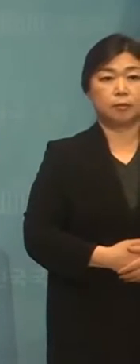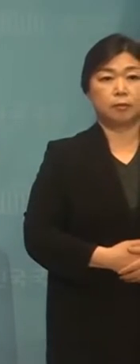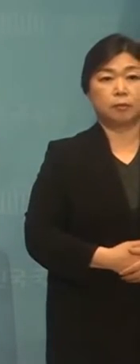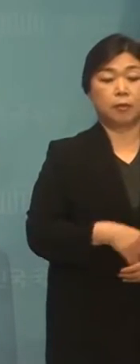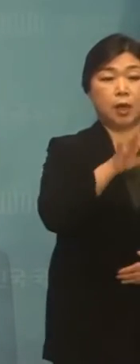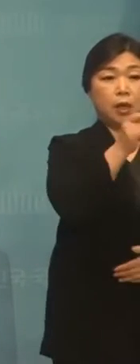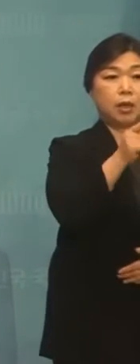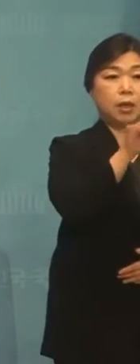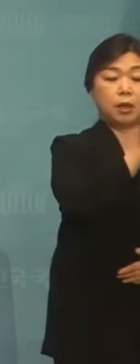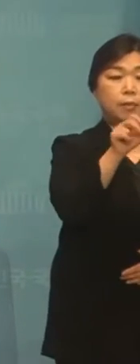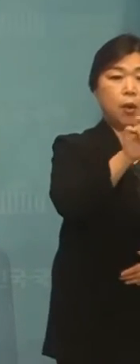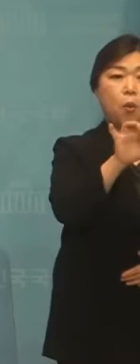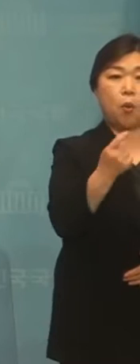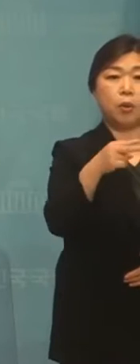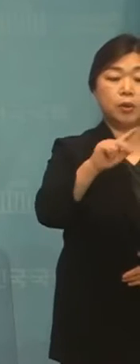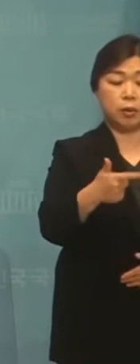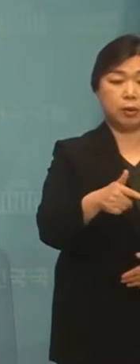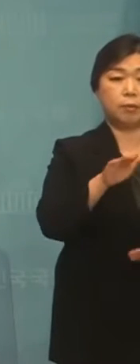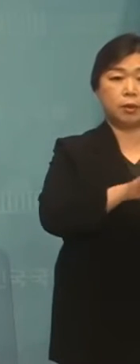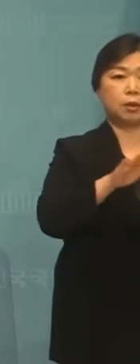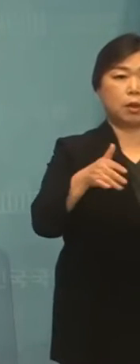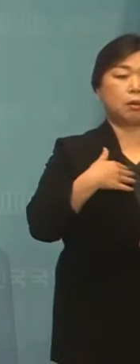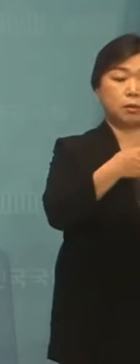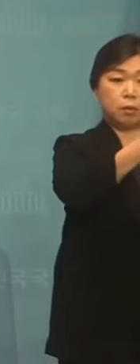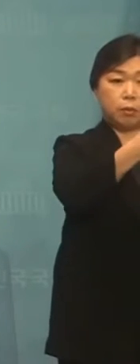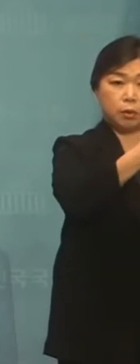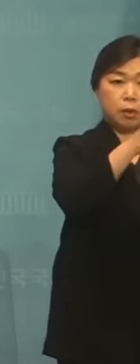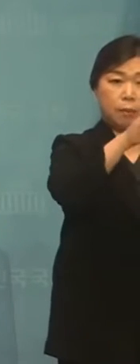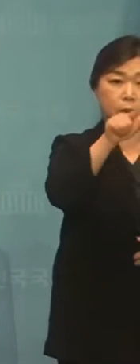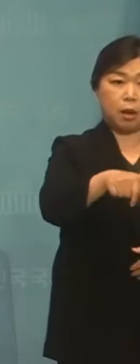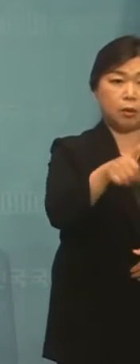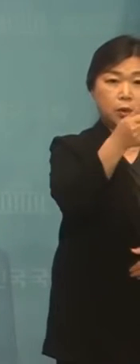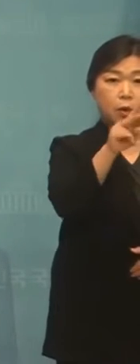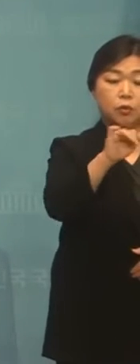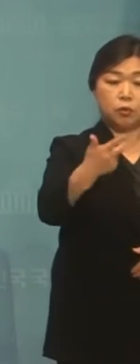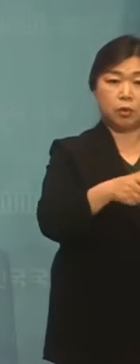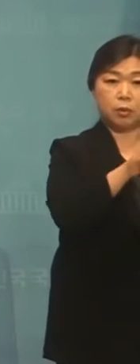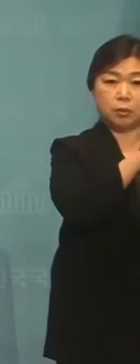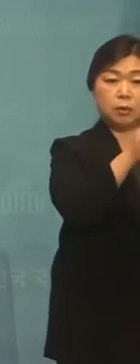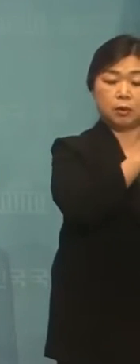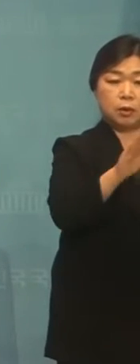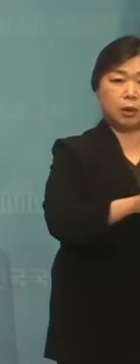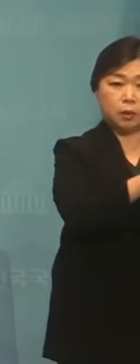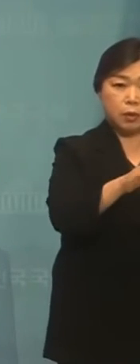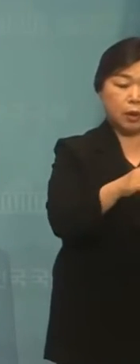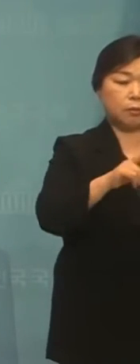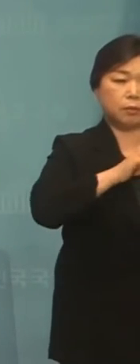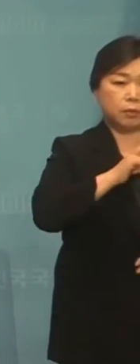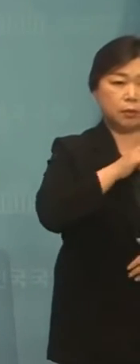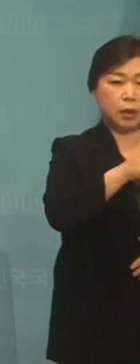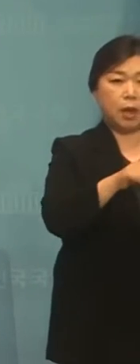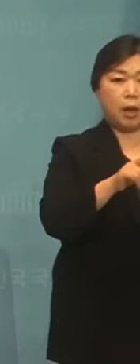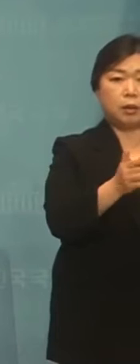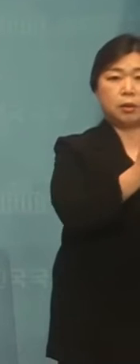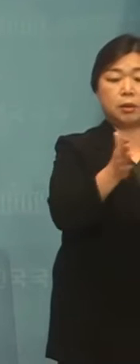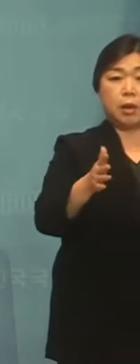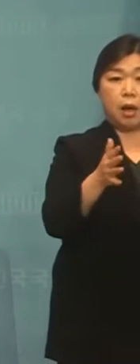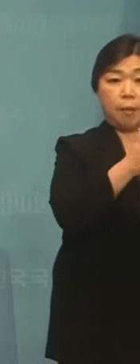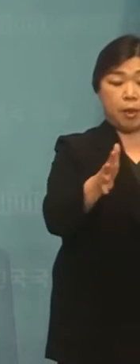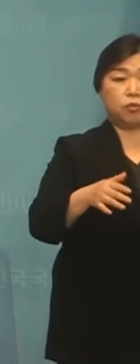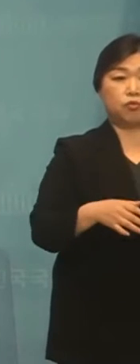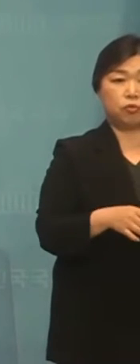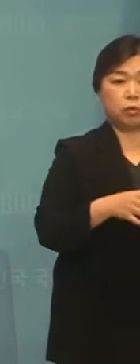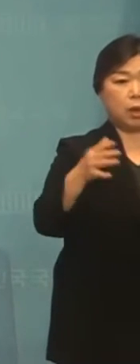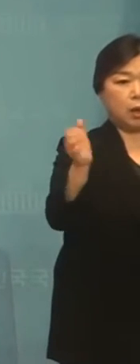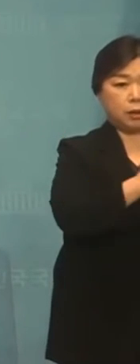예, 이모선 의원입니다. 첫 번째, 박형준 후보 일가의 의문 투성이 LCT 부채